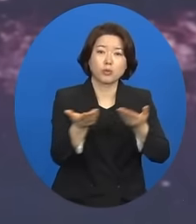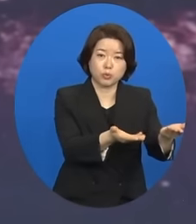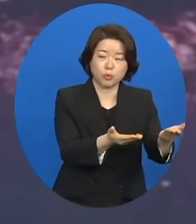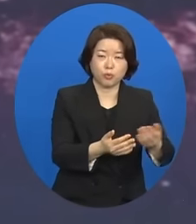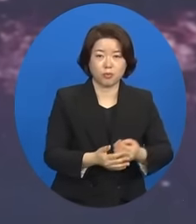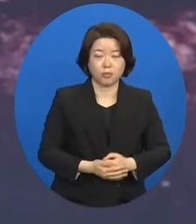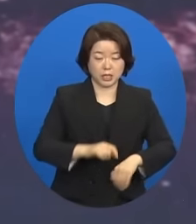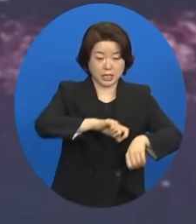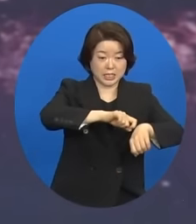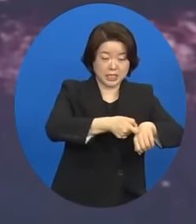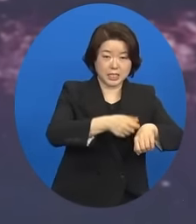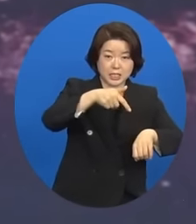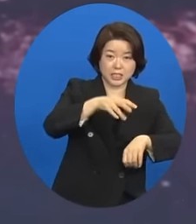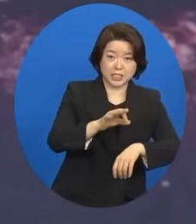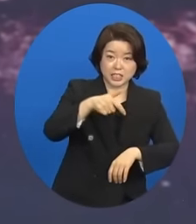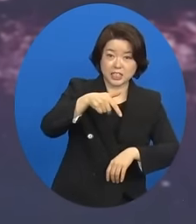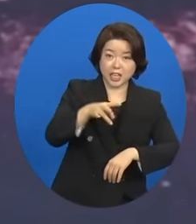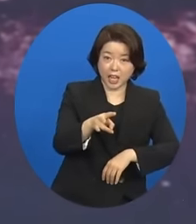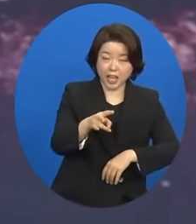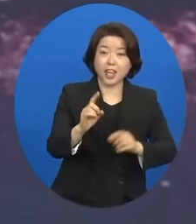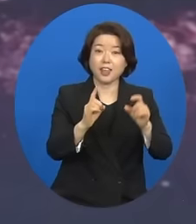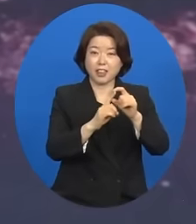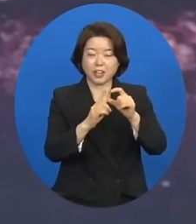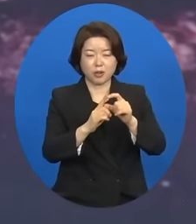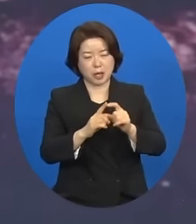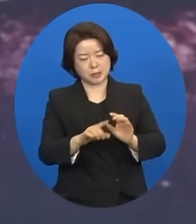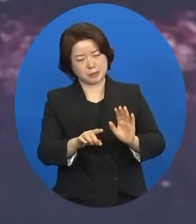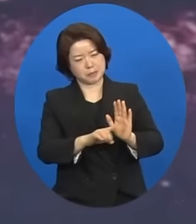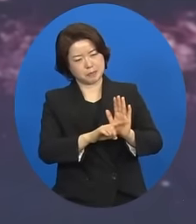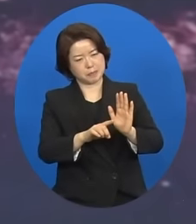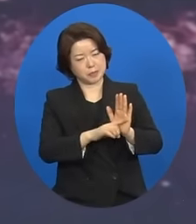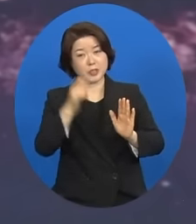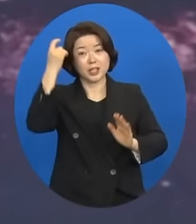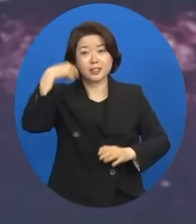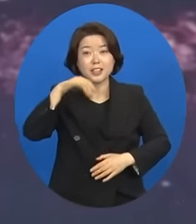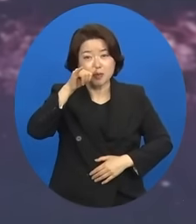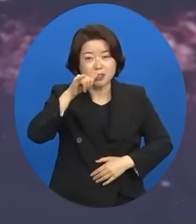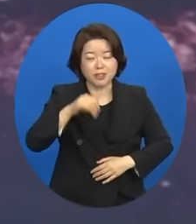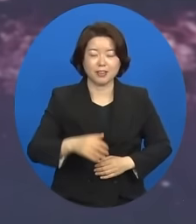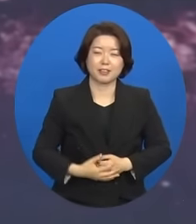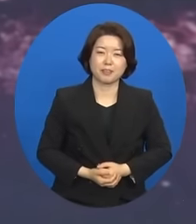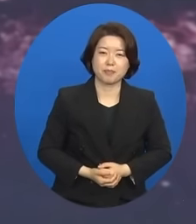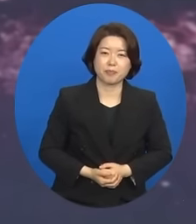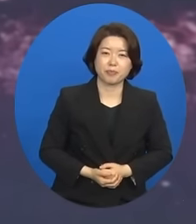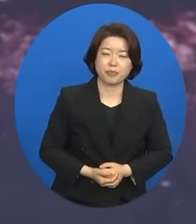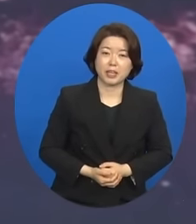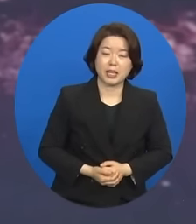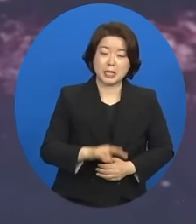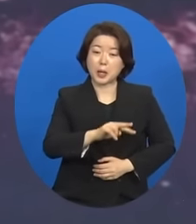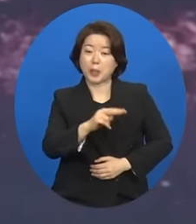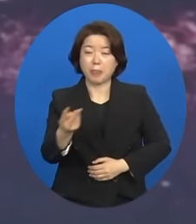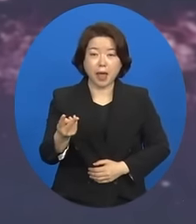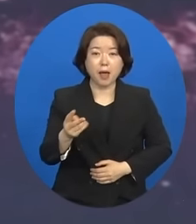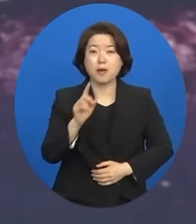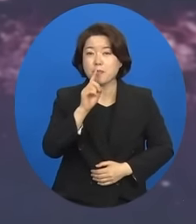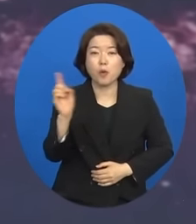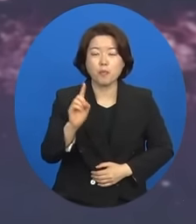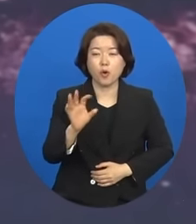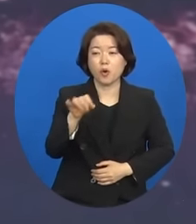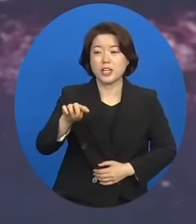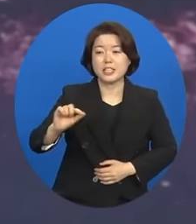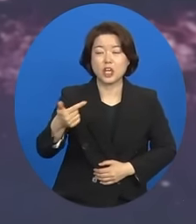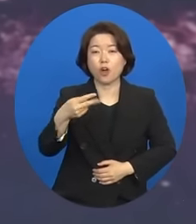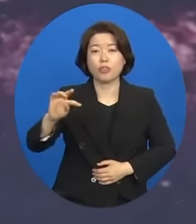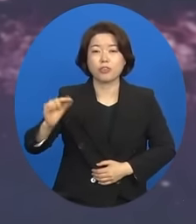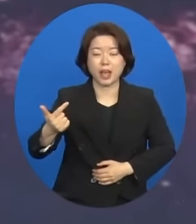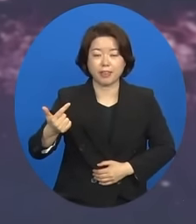징계 단어가 좀 부정적이 아아 좀 별로 안 좋은 어감이 좋지가 않아요 징계가 그래서 다른 표현에 의하면 연단이라고